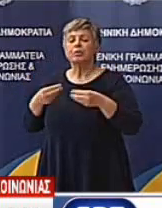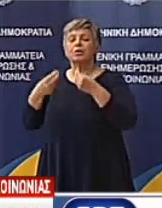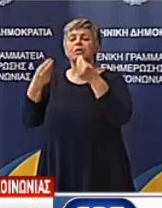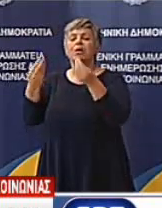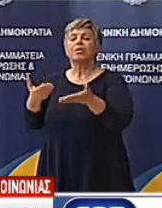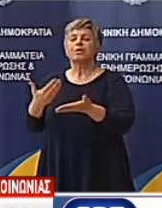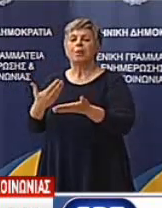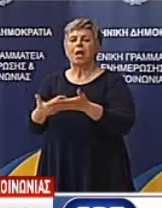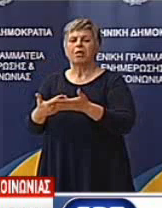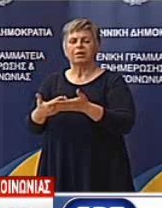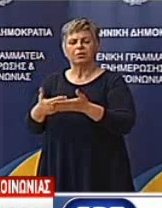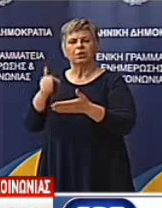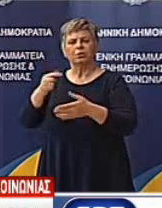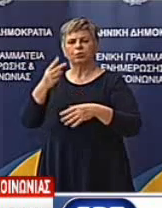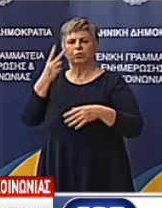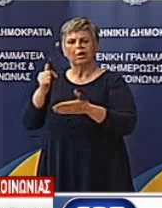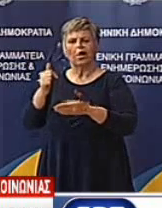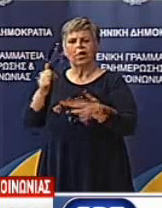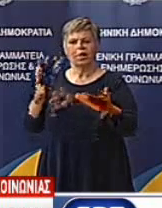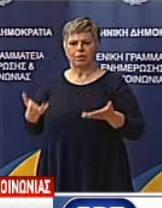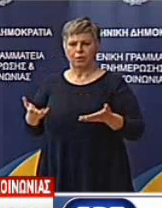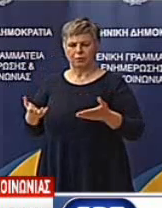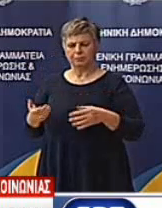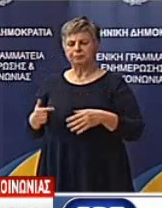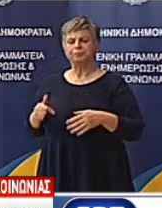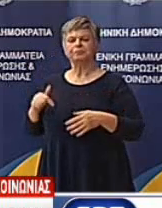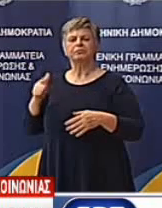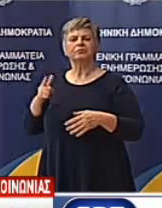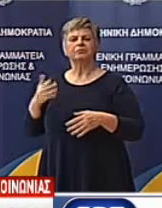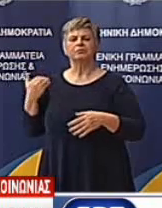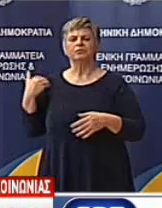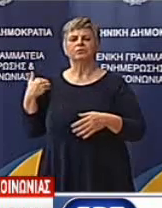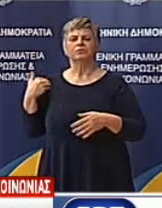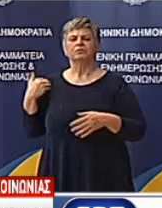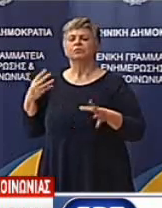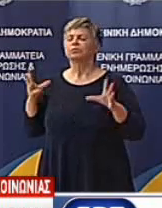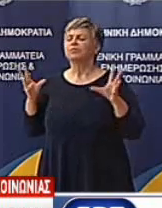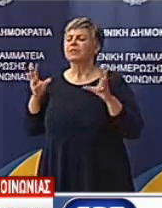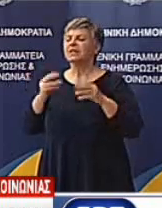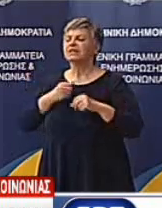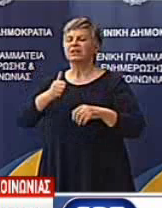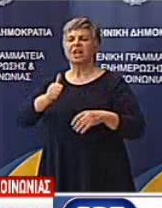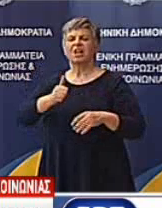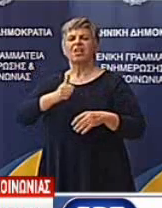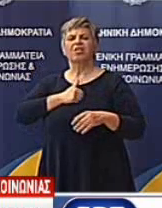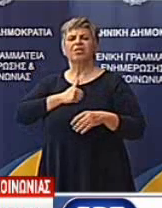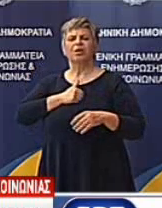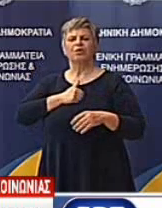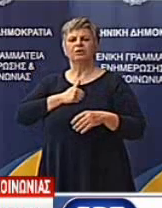Στο άλλο θέμα όσον αφορά αυτό που λέει τη συνάντηση με τον κύριο Τούρκο, με τον κύριο Καναλάρχη, δεν θυμάμαι το όνομά